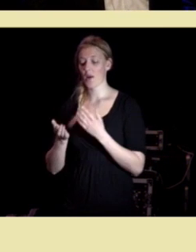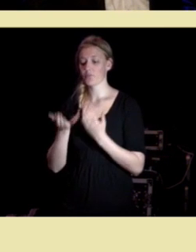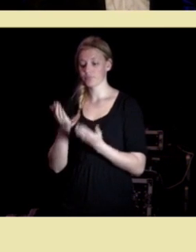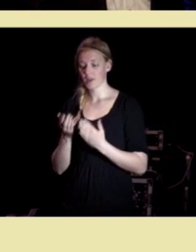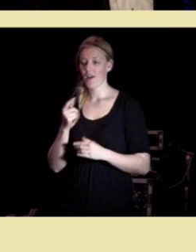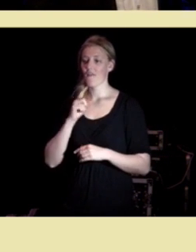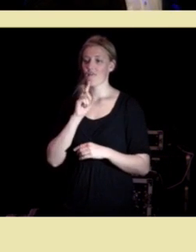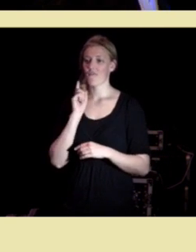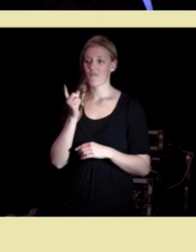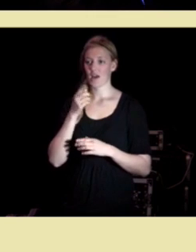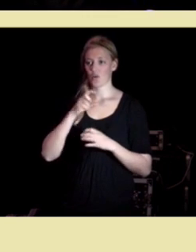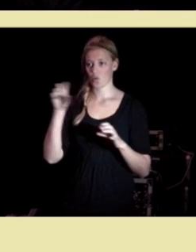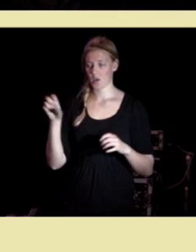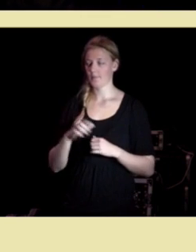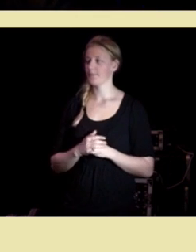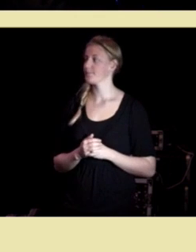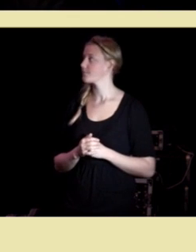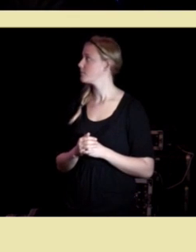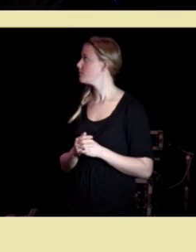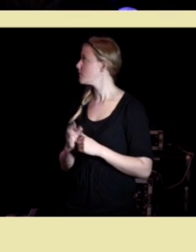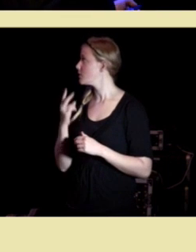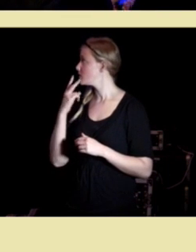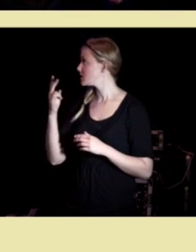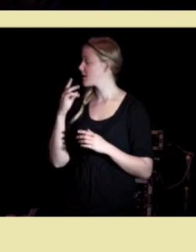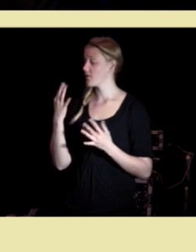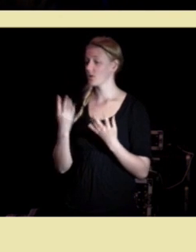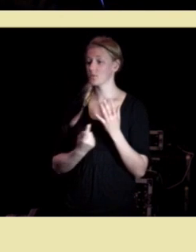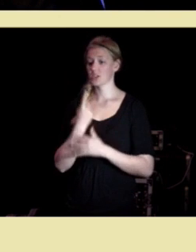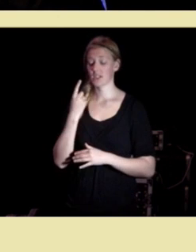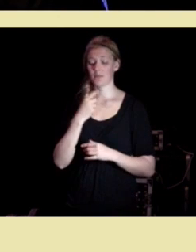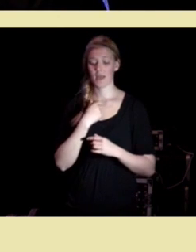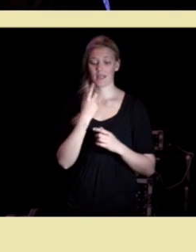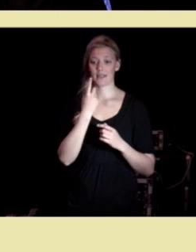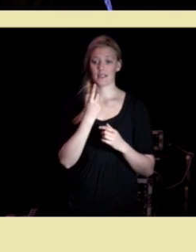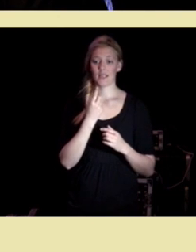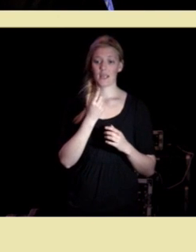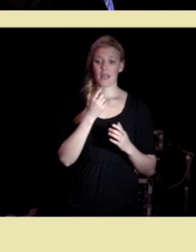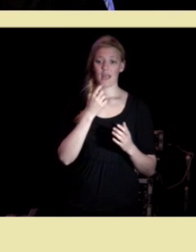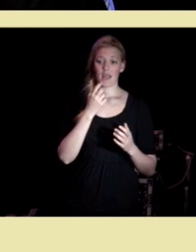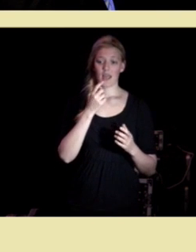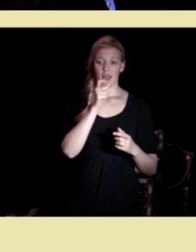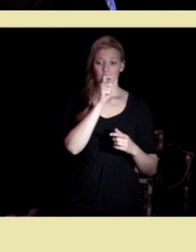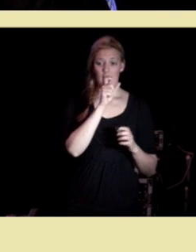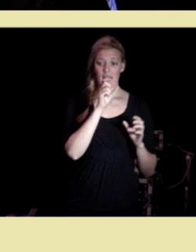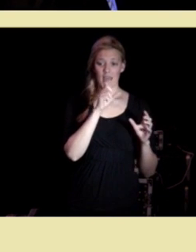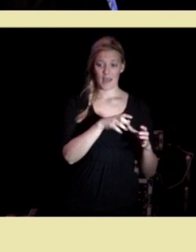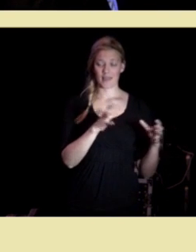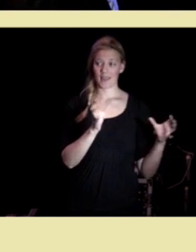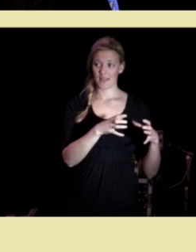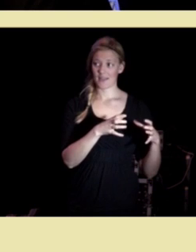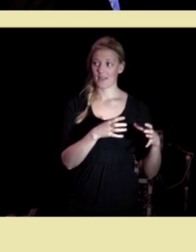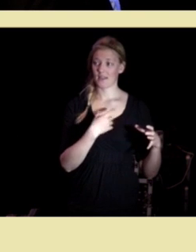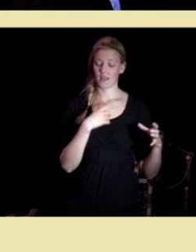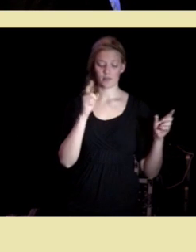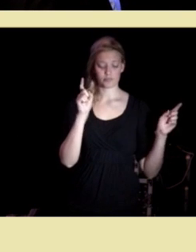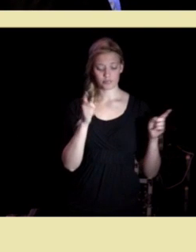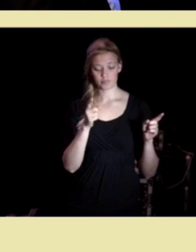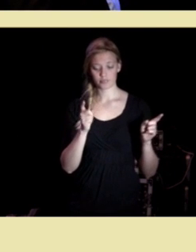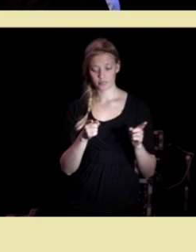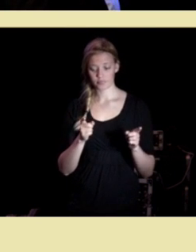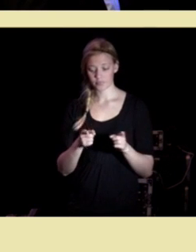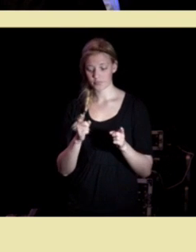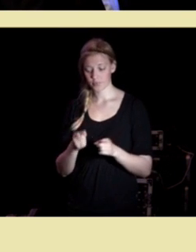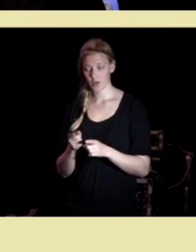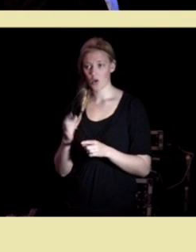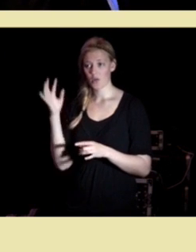hver uke. Og da ser vi hva som har skjedd med en enhet. Første halvår 2014 gikk det sakte, men sikkert ned.